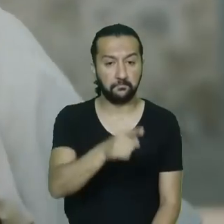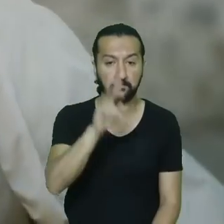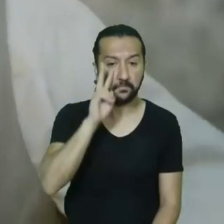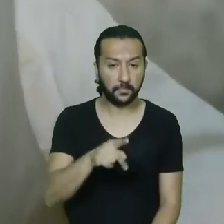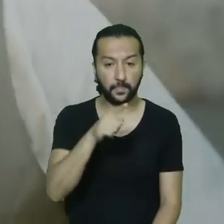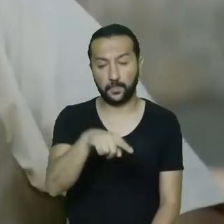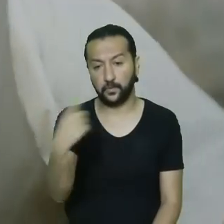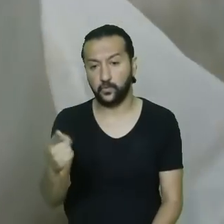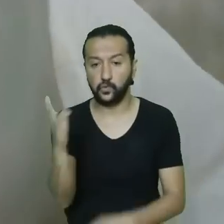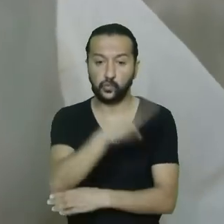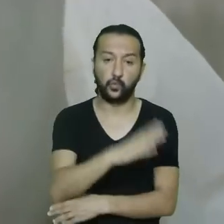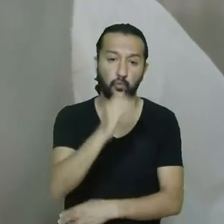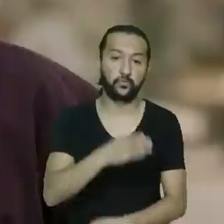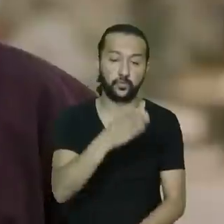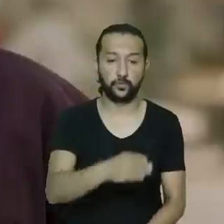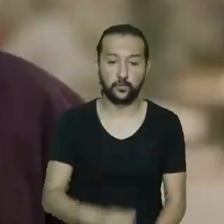Vallahi bak bu yandan da yamutmuşlar.